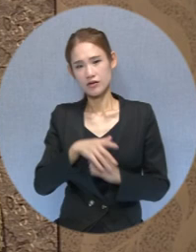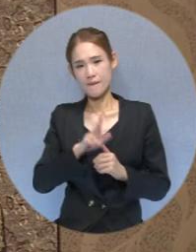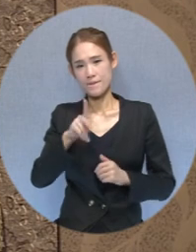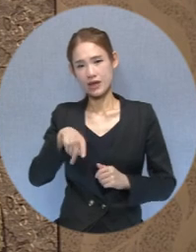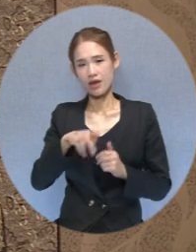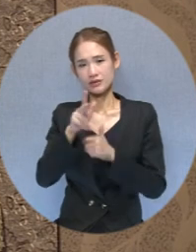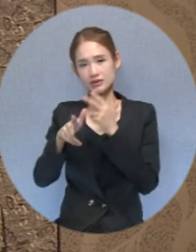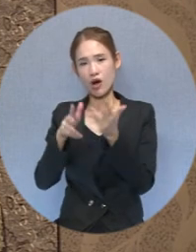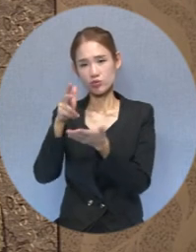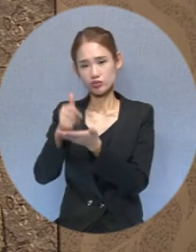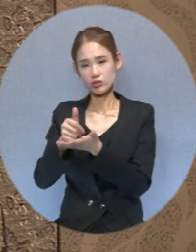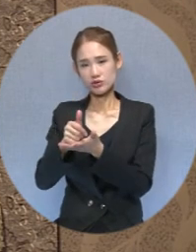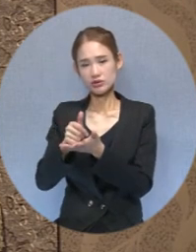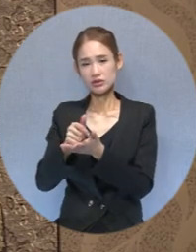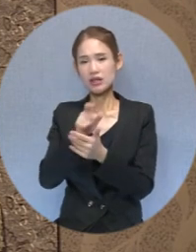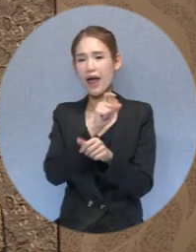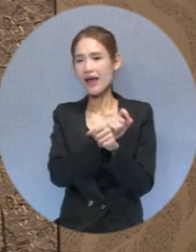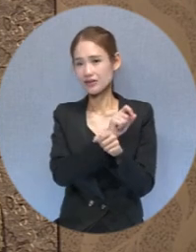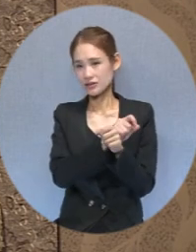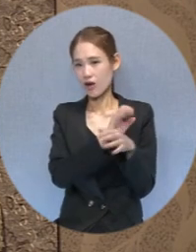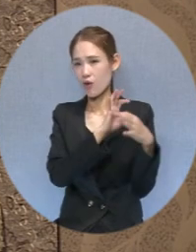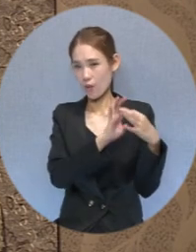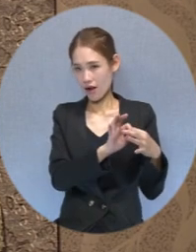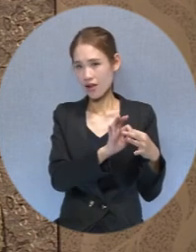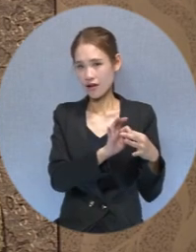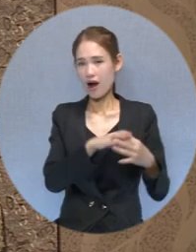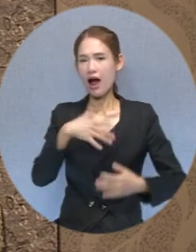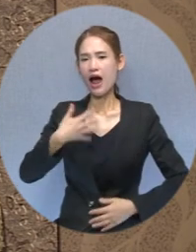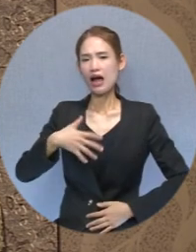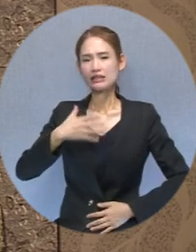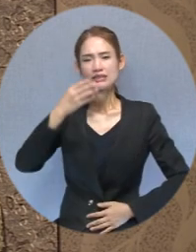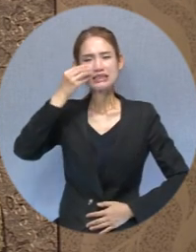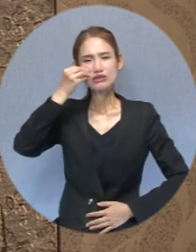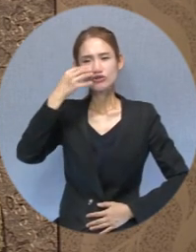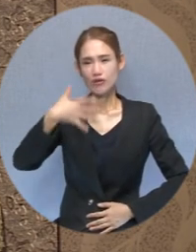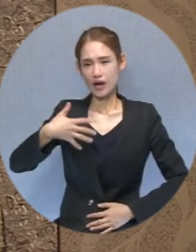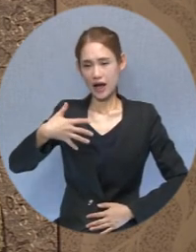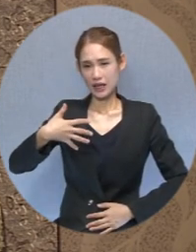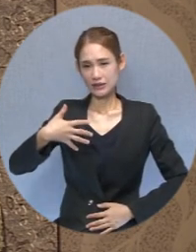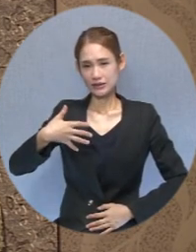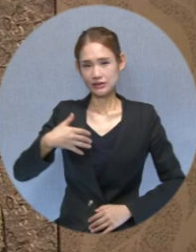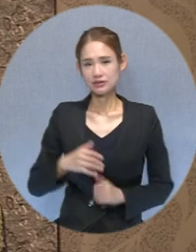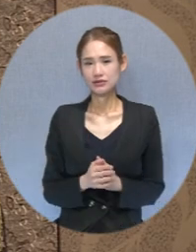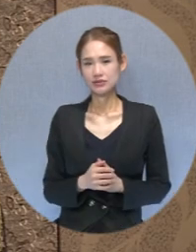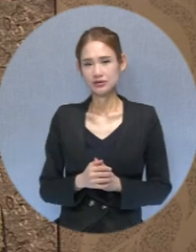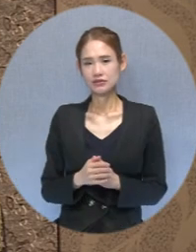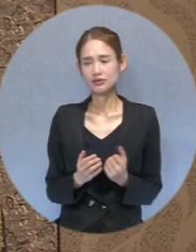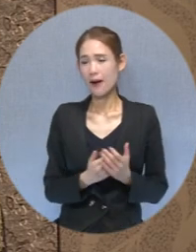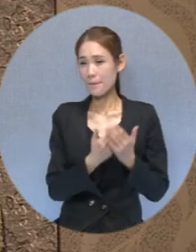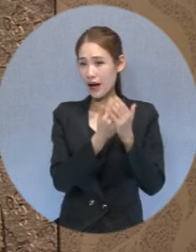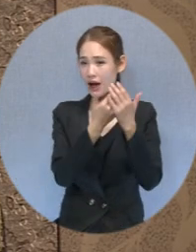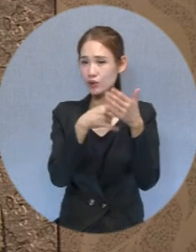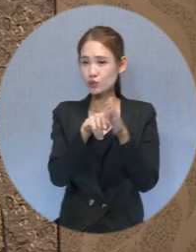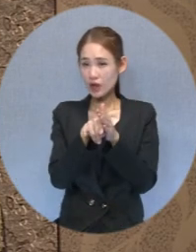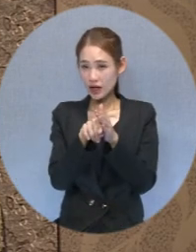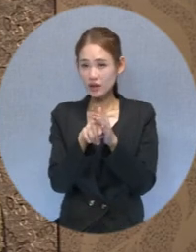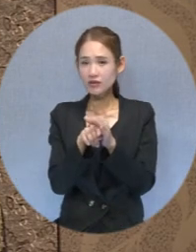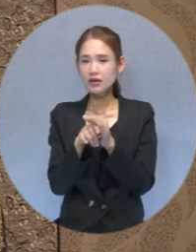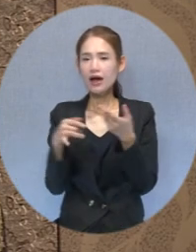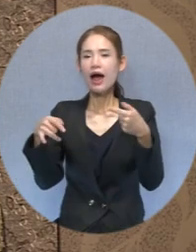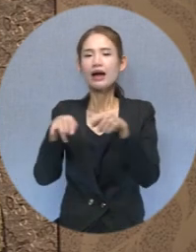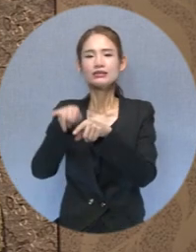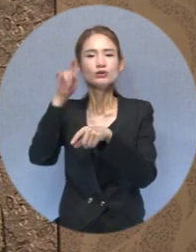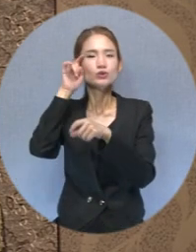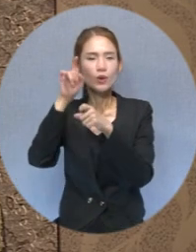PM 사업하시는 부분들은 행정에 대해서 좀 아직은 익숙하지 않은 부분도 있고 그래서. 발전하기 위해서는 같이 고민을